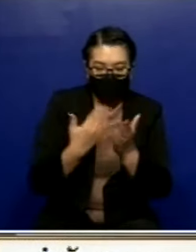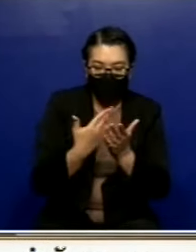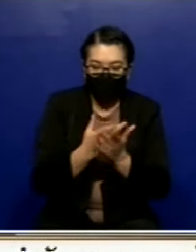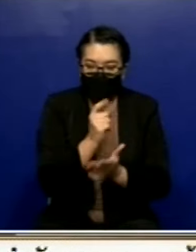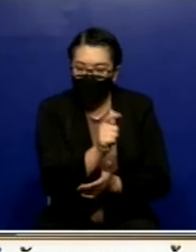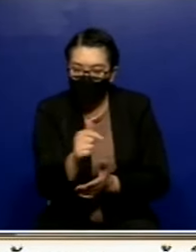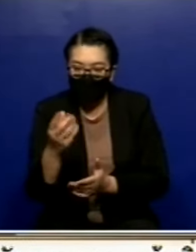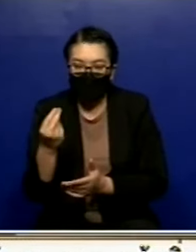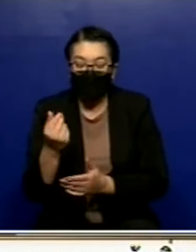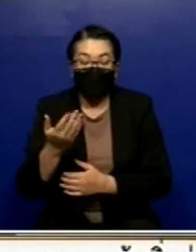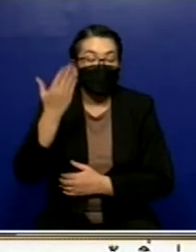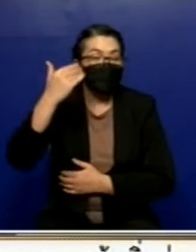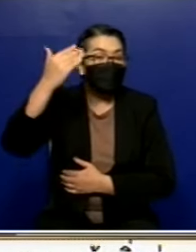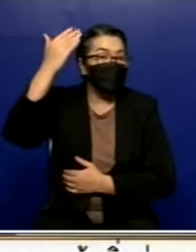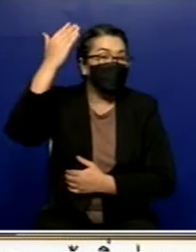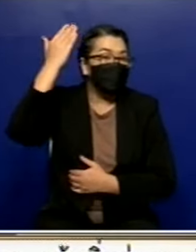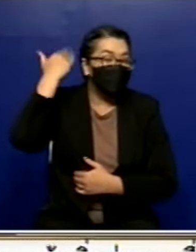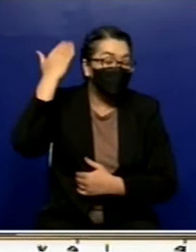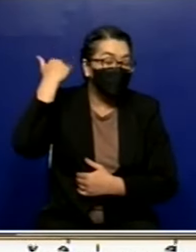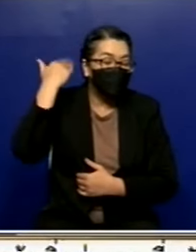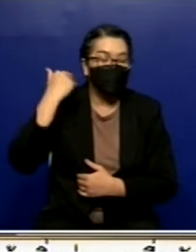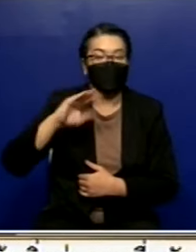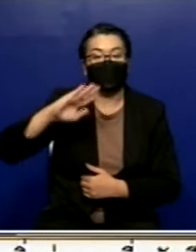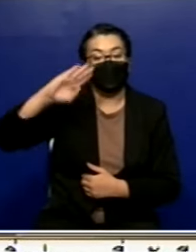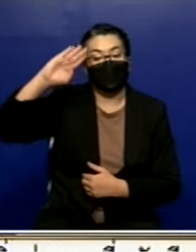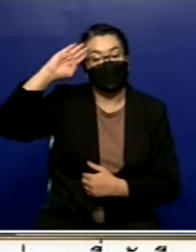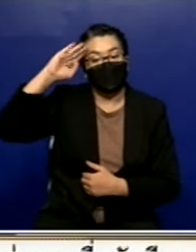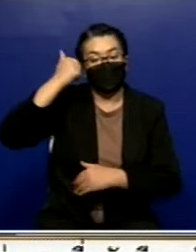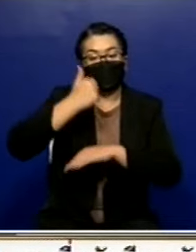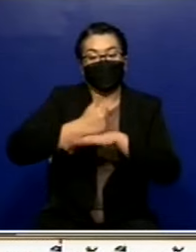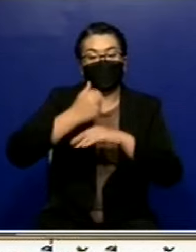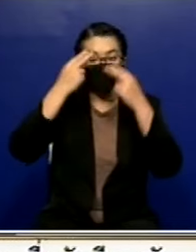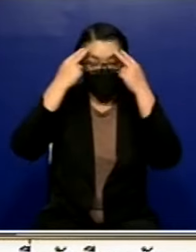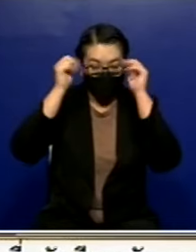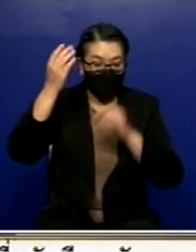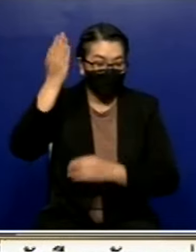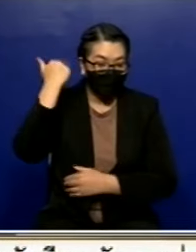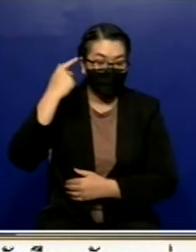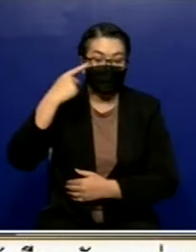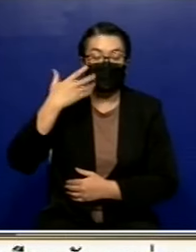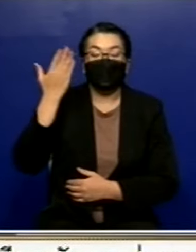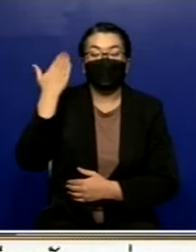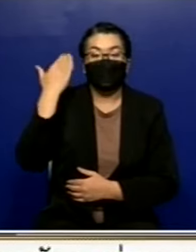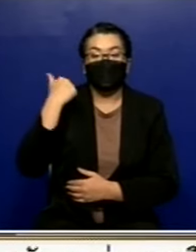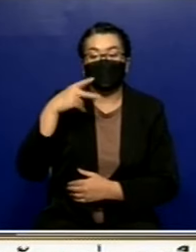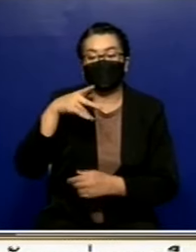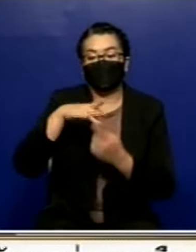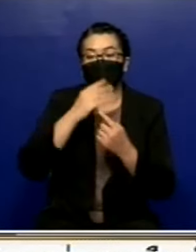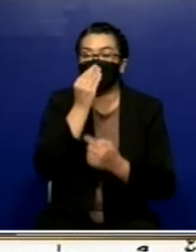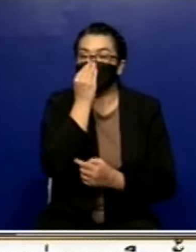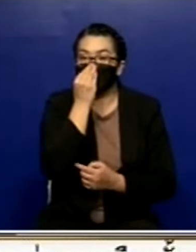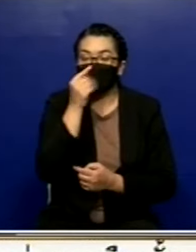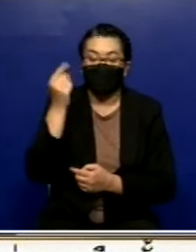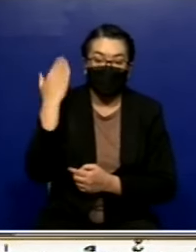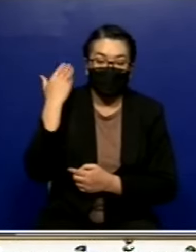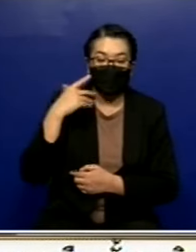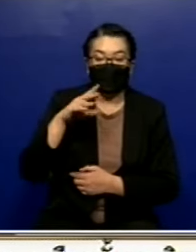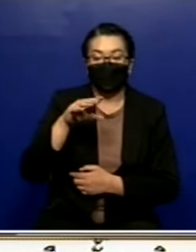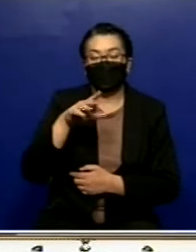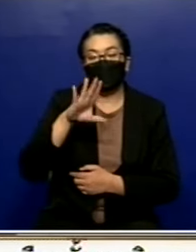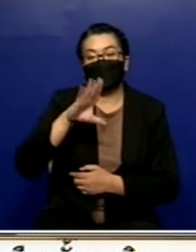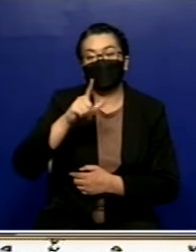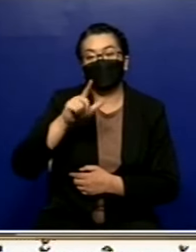ปàเป accidentsซึ่มริหารบ้านเมืองได้เก่งได้ดีแล้เป็นยัไครับท่านผเ sustainable มาเป